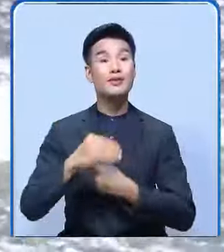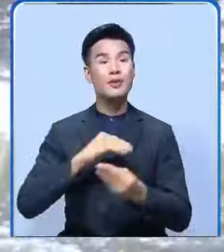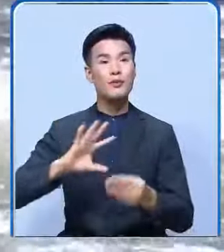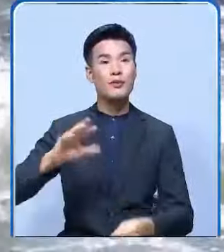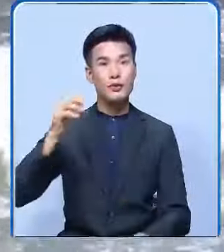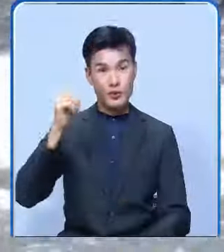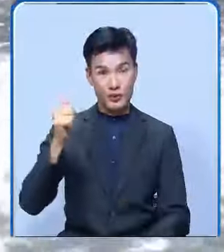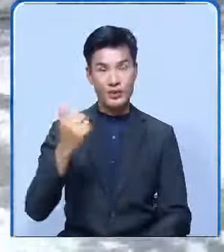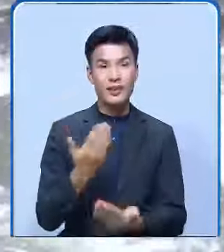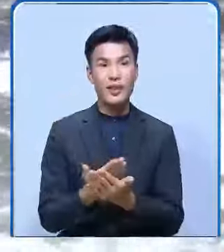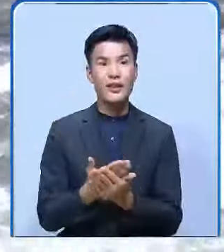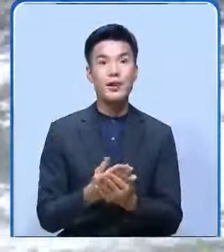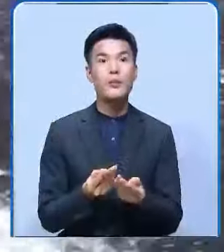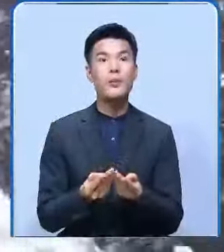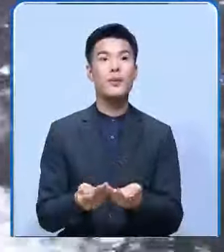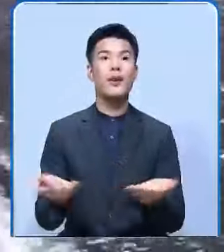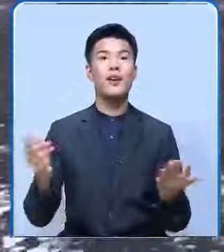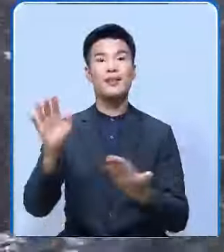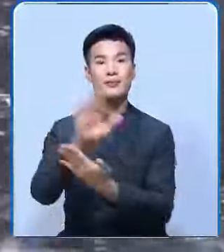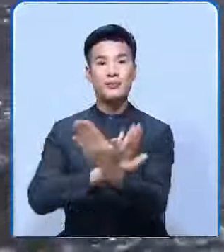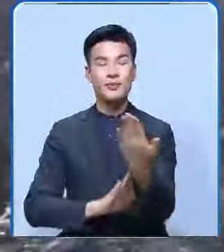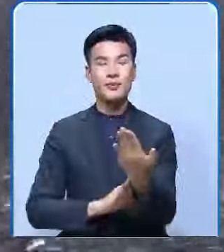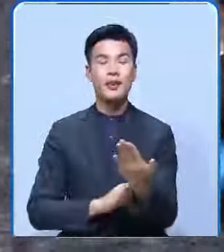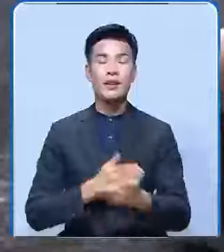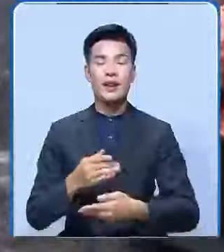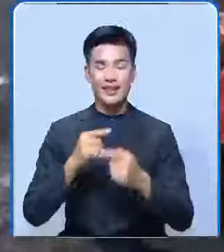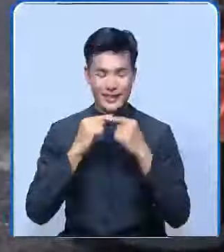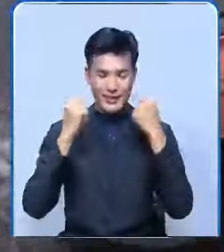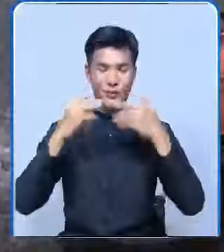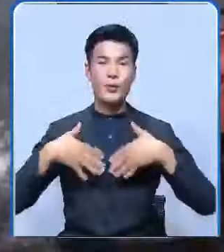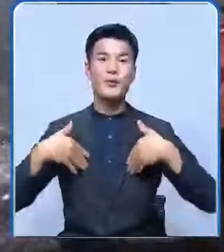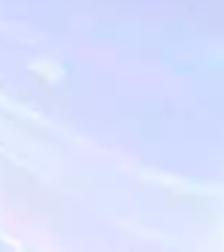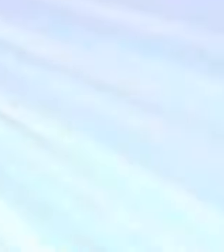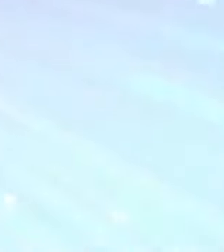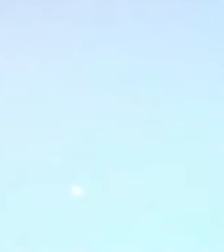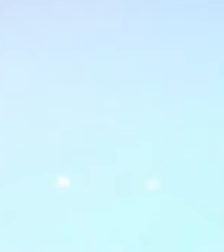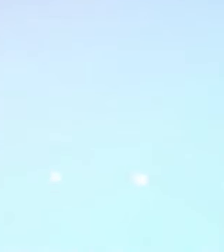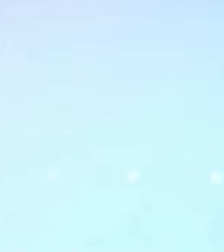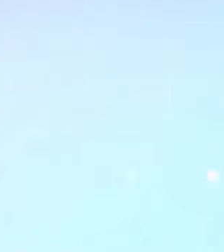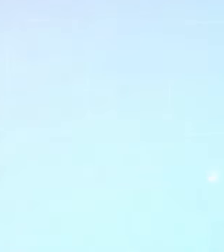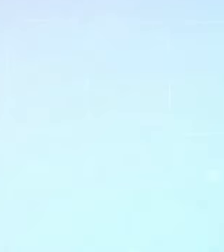เงินกระจายไปทั่วประเทศเลยนะคะผู้ประกอบการก็จะได้ยิ้มมีความสุขด้วยนะคะ